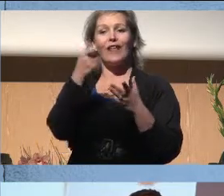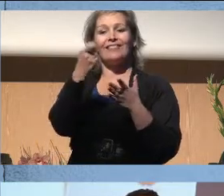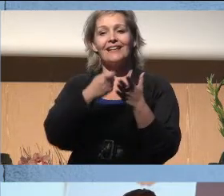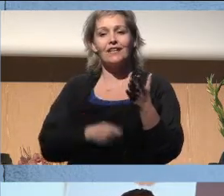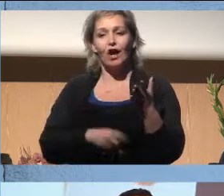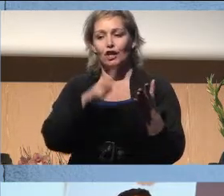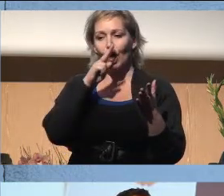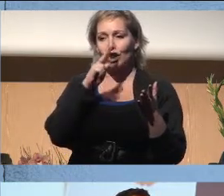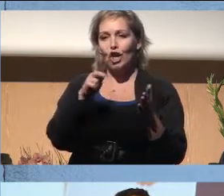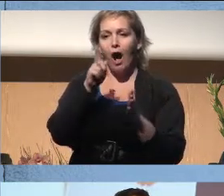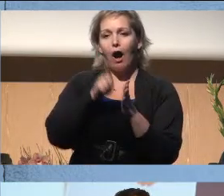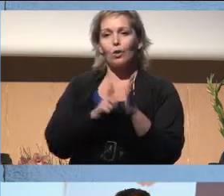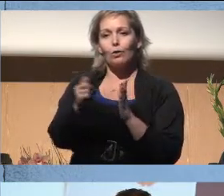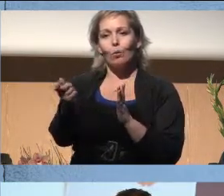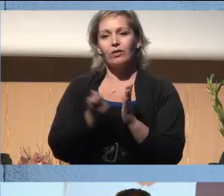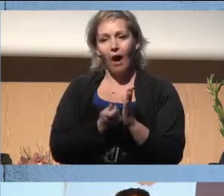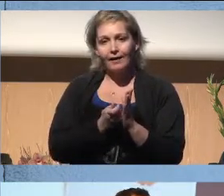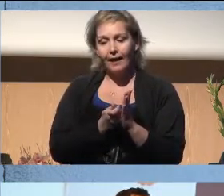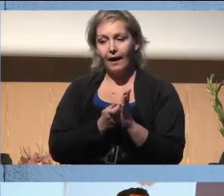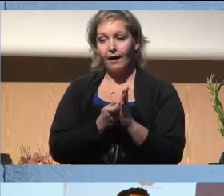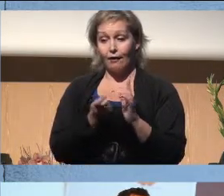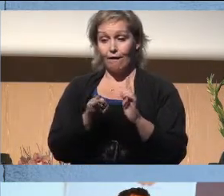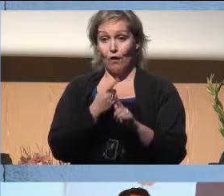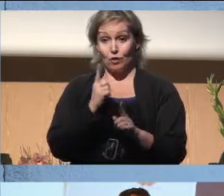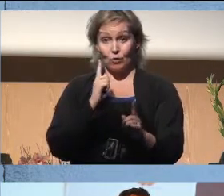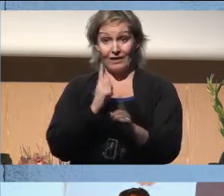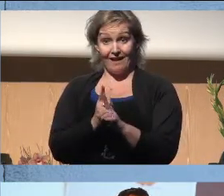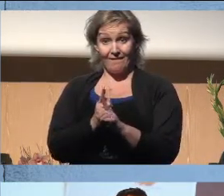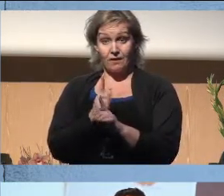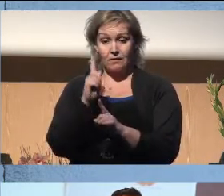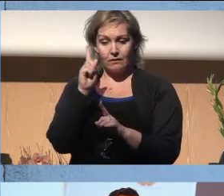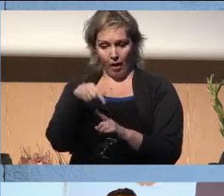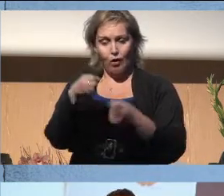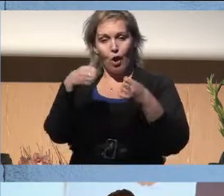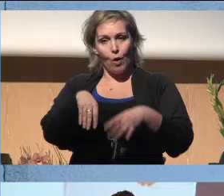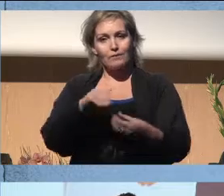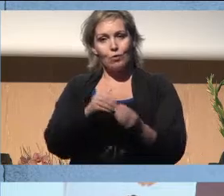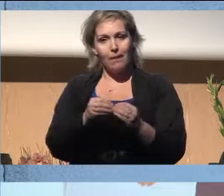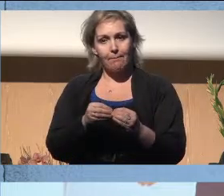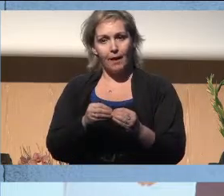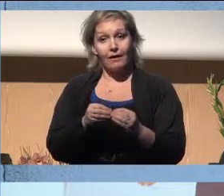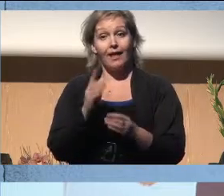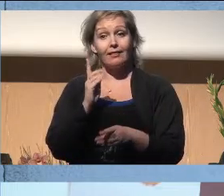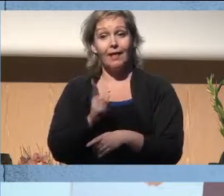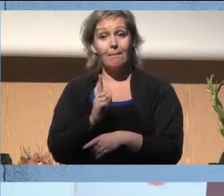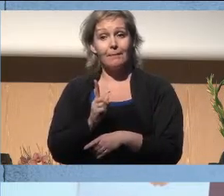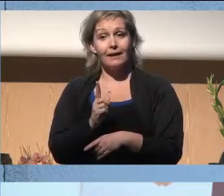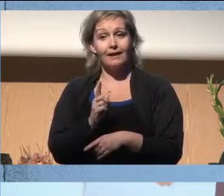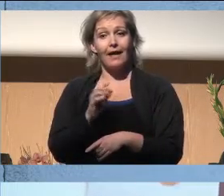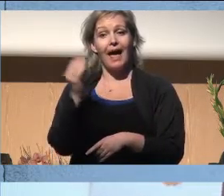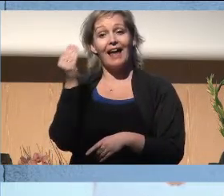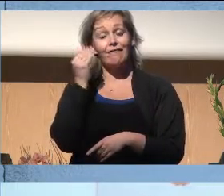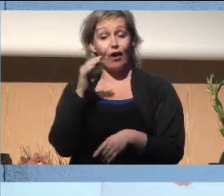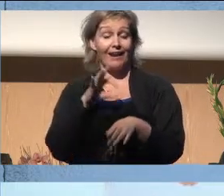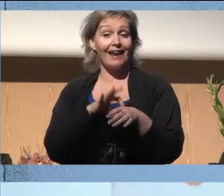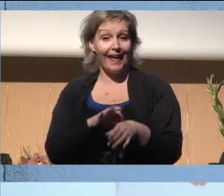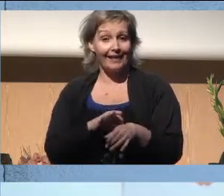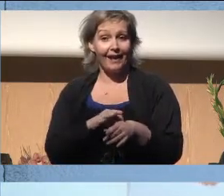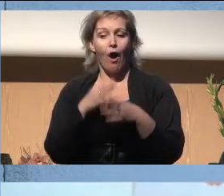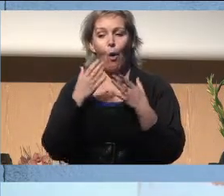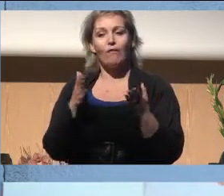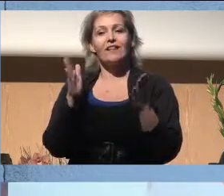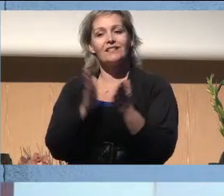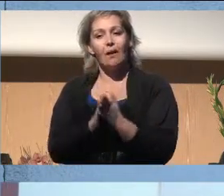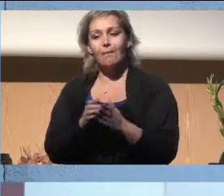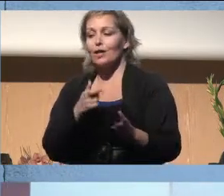nya akutmottagningar. Den första som man träffar är den som kan lösa problemet, nämligen en erfaren läge. Ofta